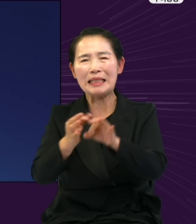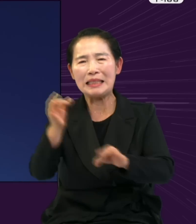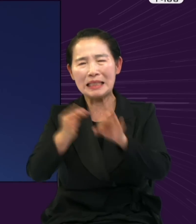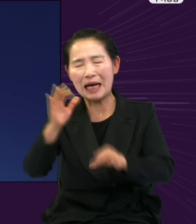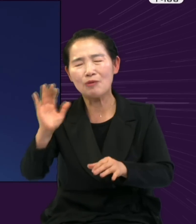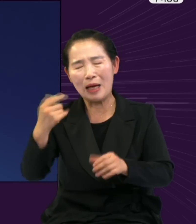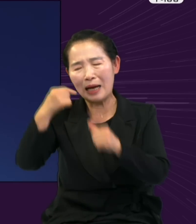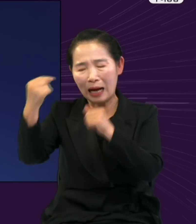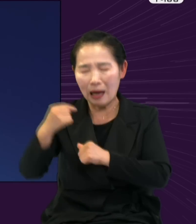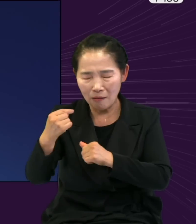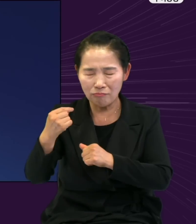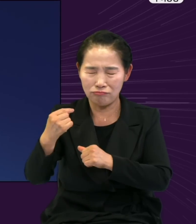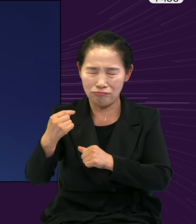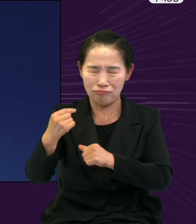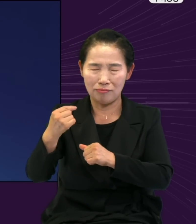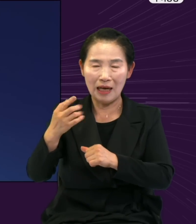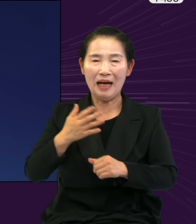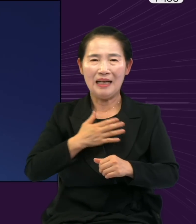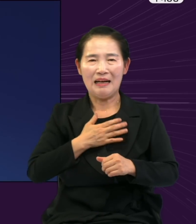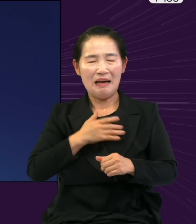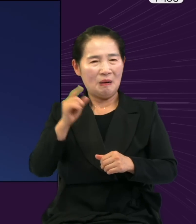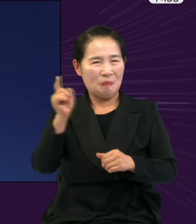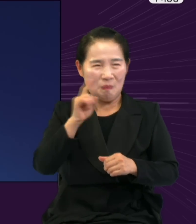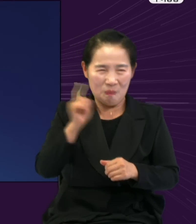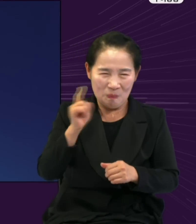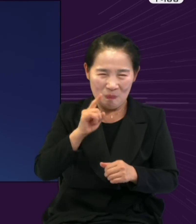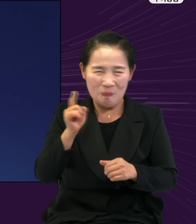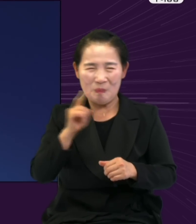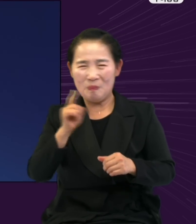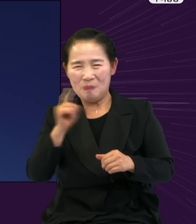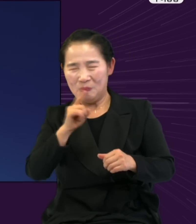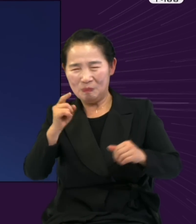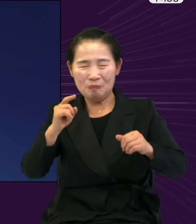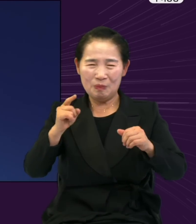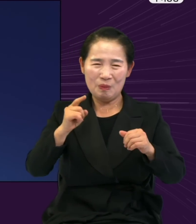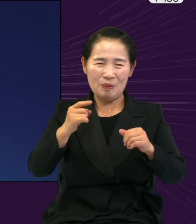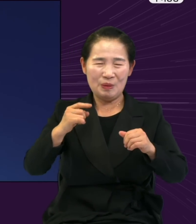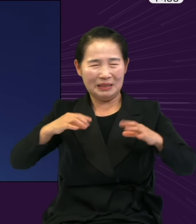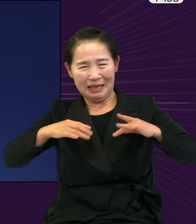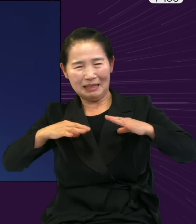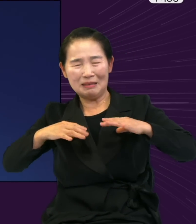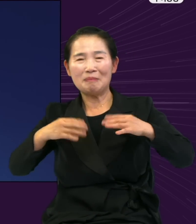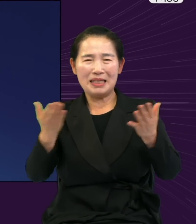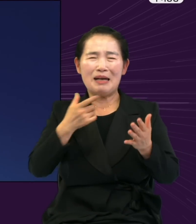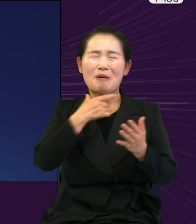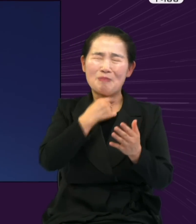기도하면서 고백했더니 사마리아의 이름 없는 여인이 되라고 하셨습니다.